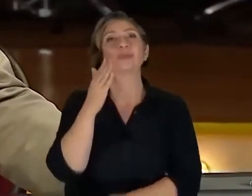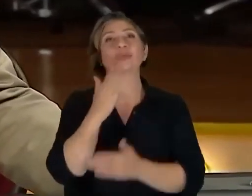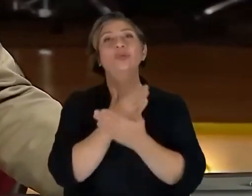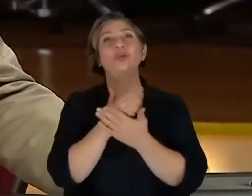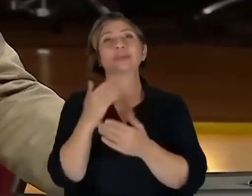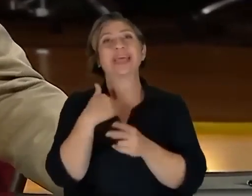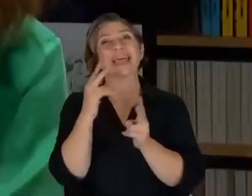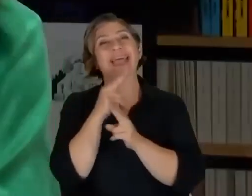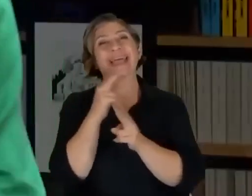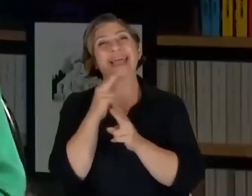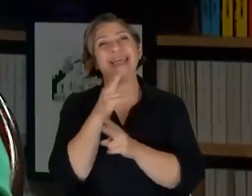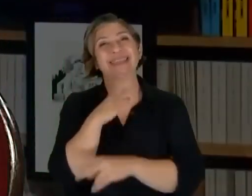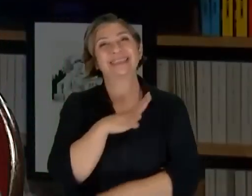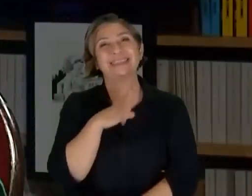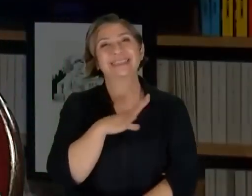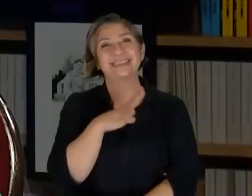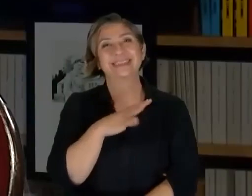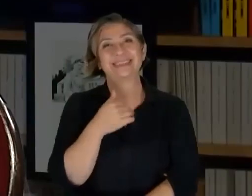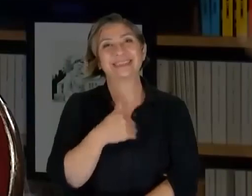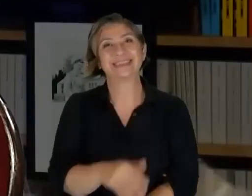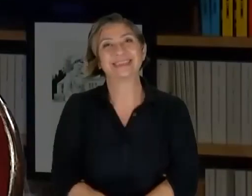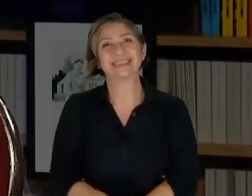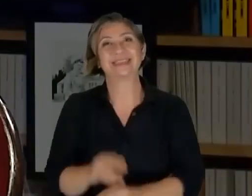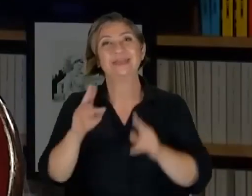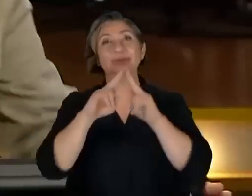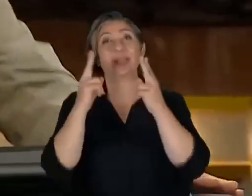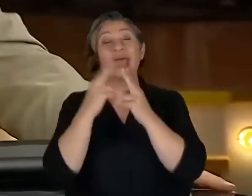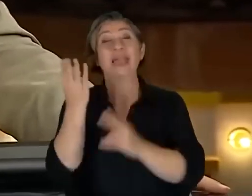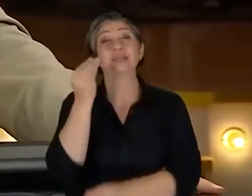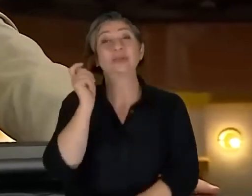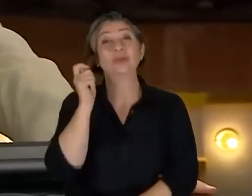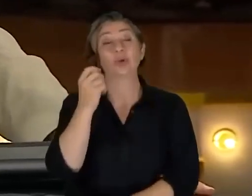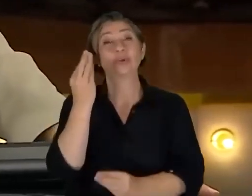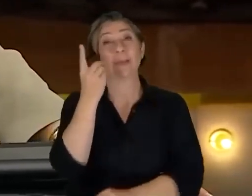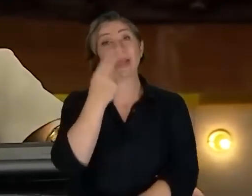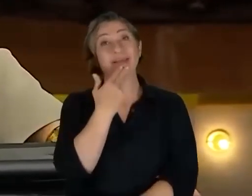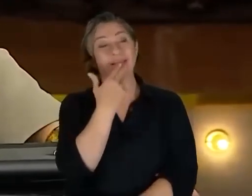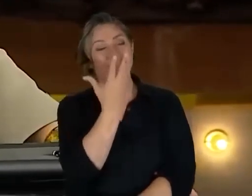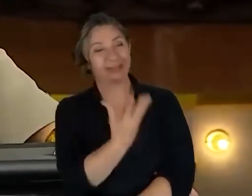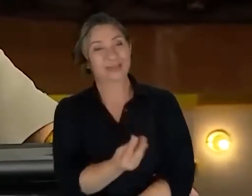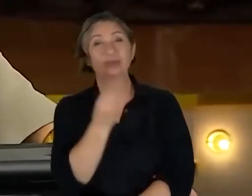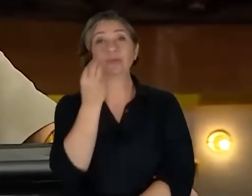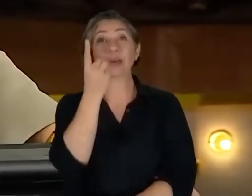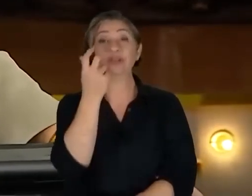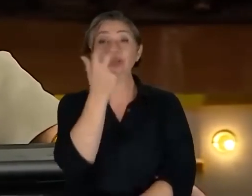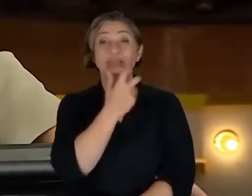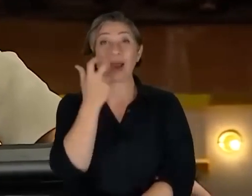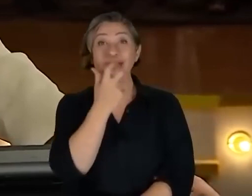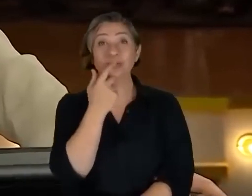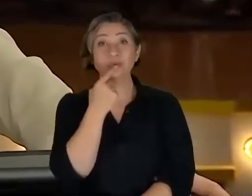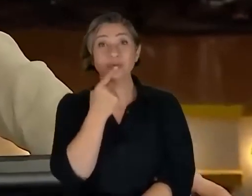durmadan sırıtmak. Durmadan sırıtmak. Dünyanın en zor şeyi güzel bir kadın, evet, güzel, evet, bir caz